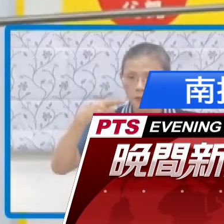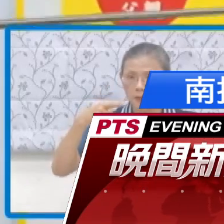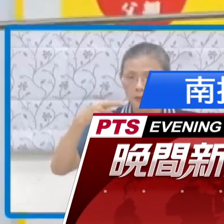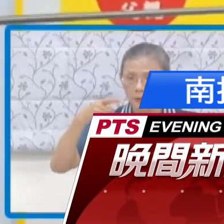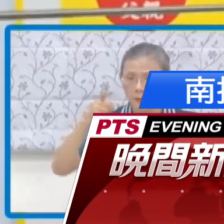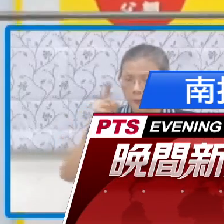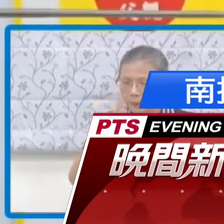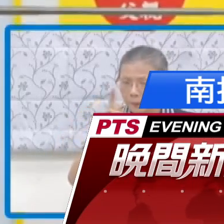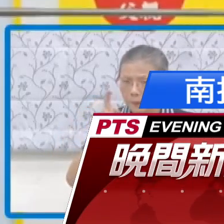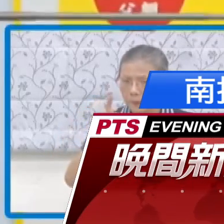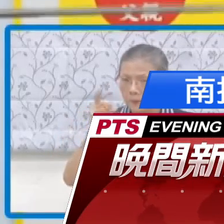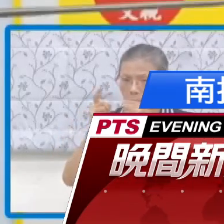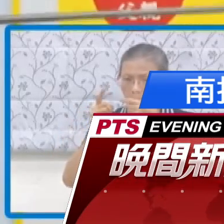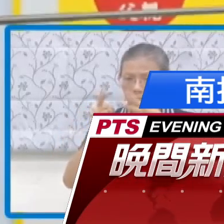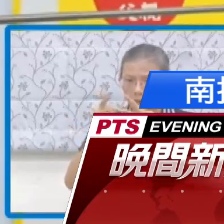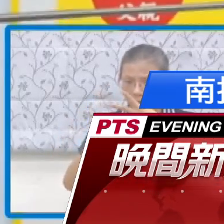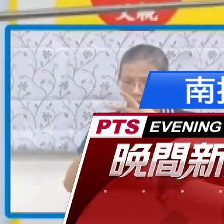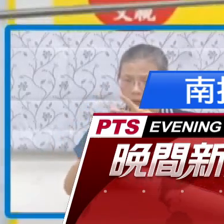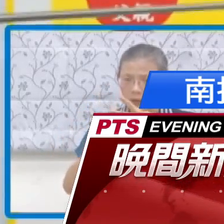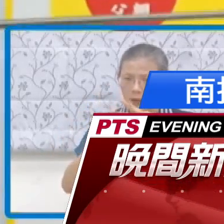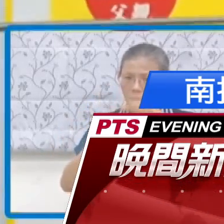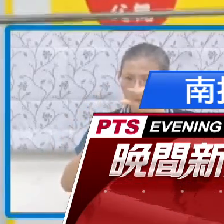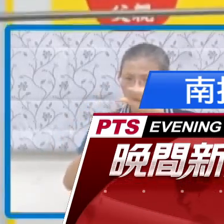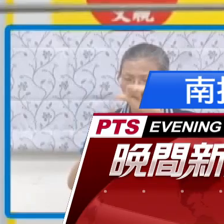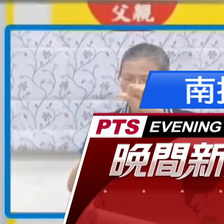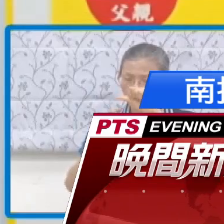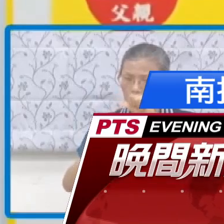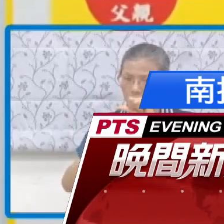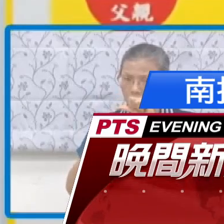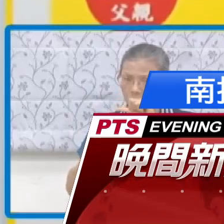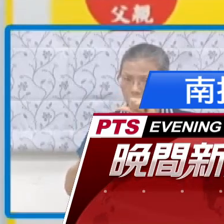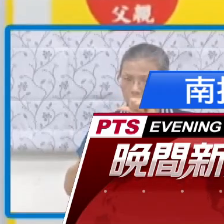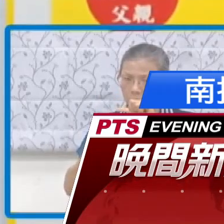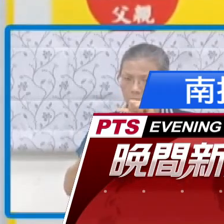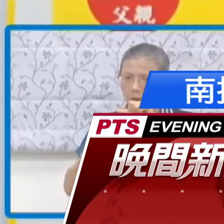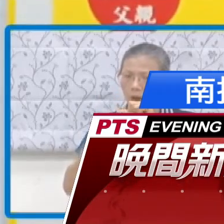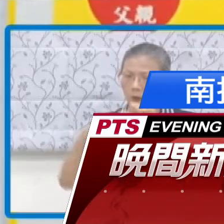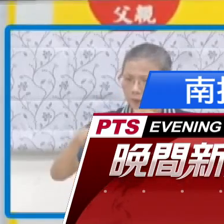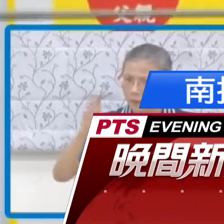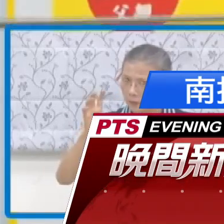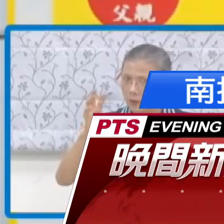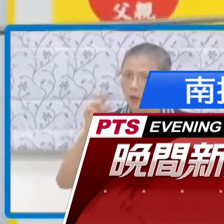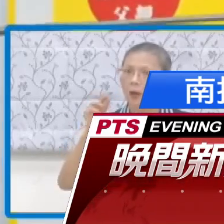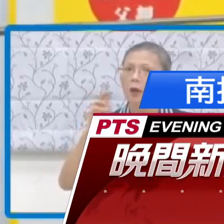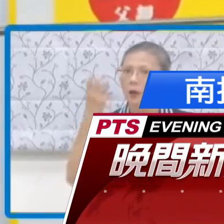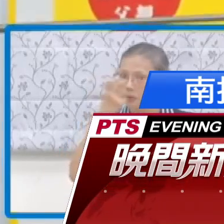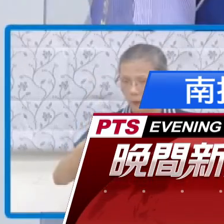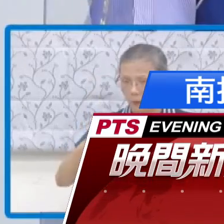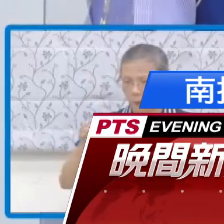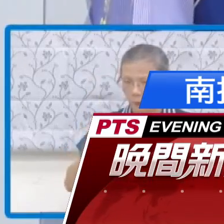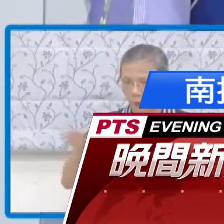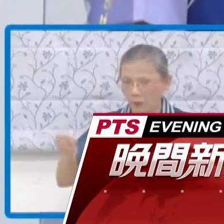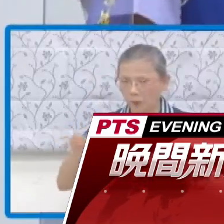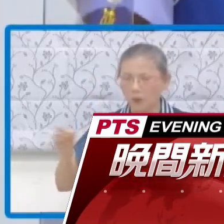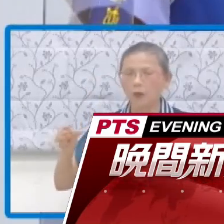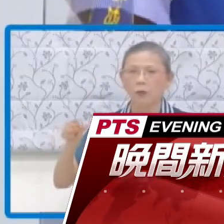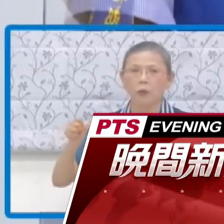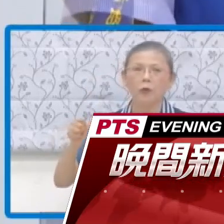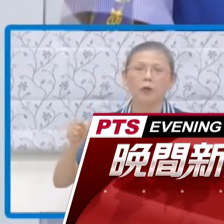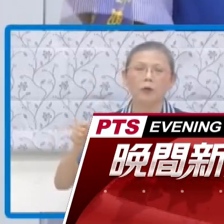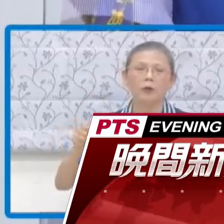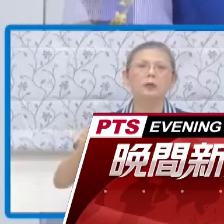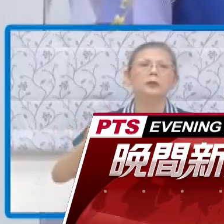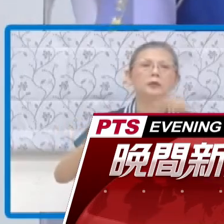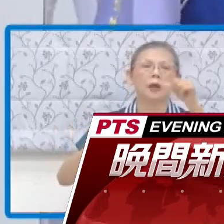原本3人8号居家隔离期满，但是二采 PCR 检测又有阴转阳，全都确诊。 5450到这